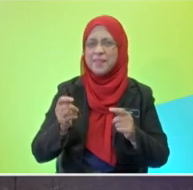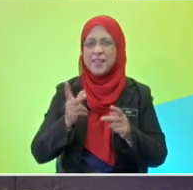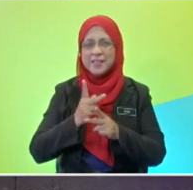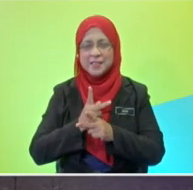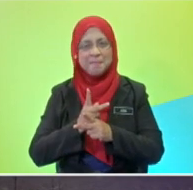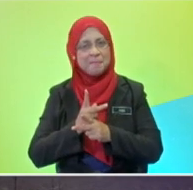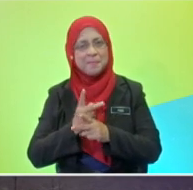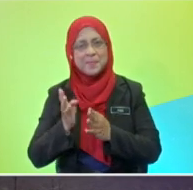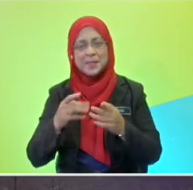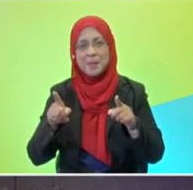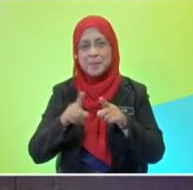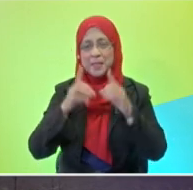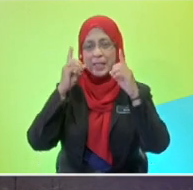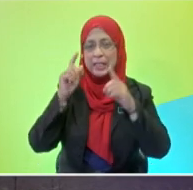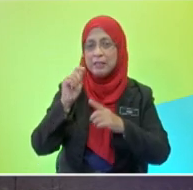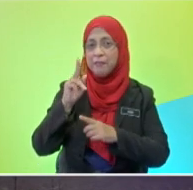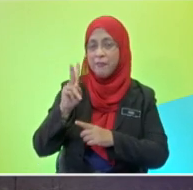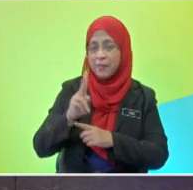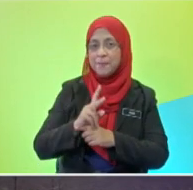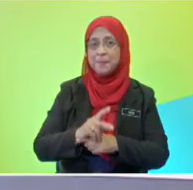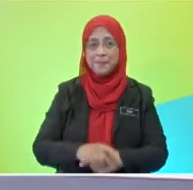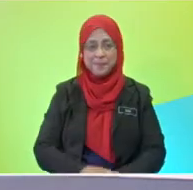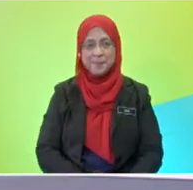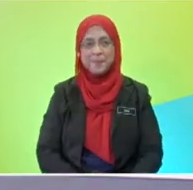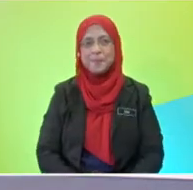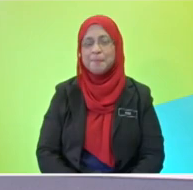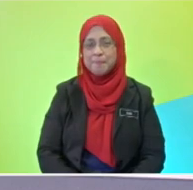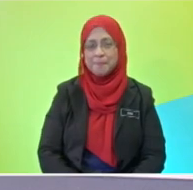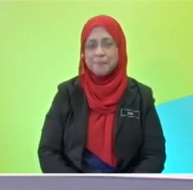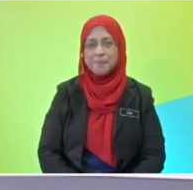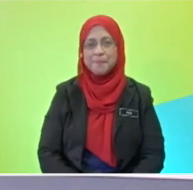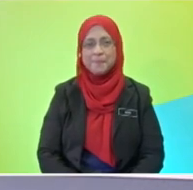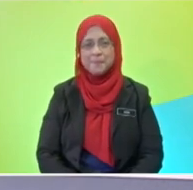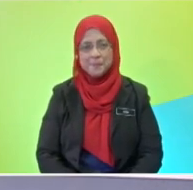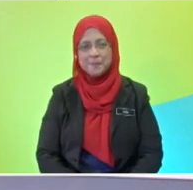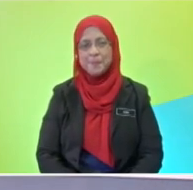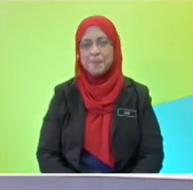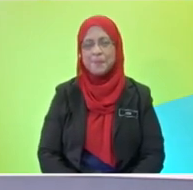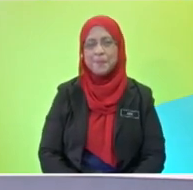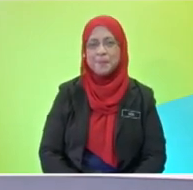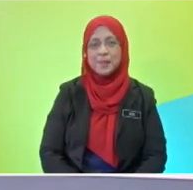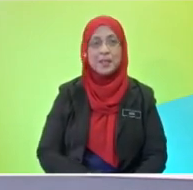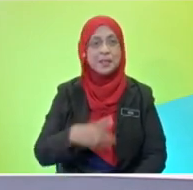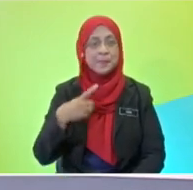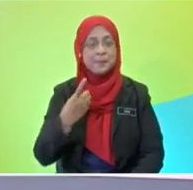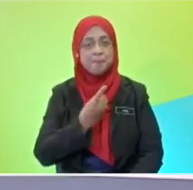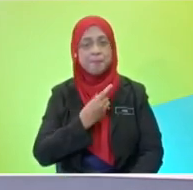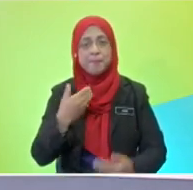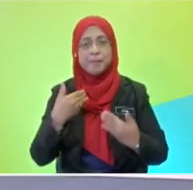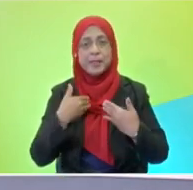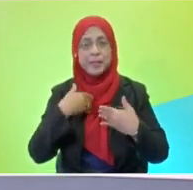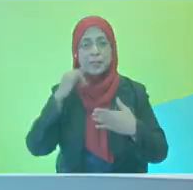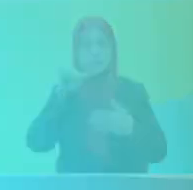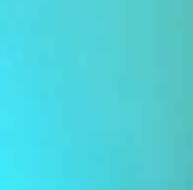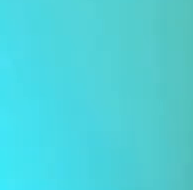dengan kami pada hari ini Baiklah usaha sebelum kita pergi kepada tajuk ya kita belajar sama-sama hari ini kita juga dibantu oleh